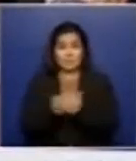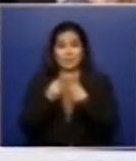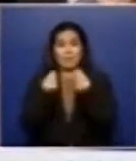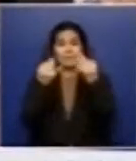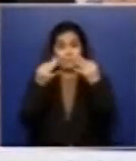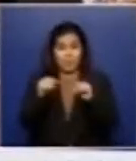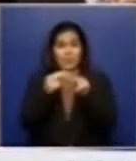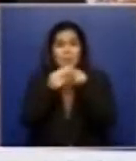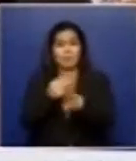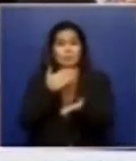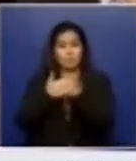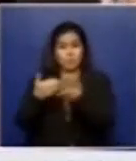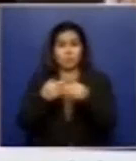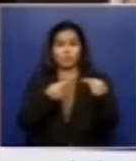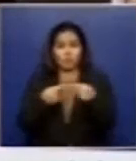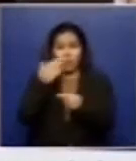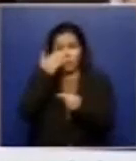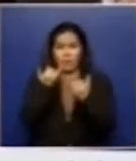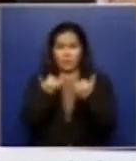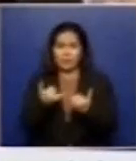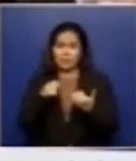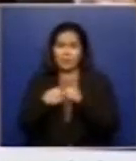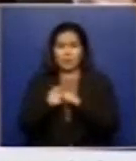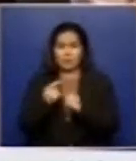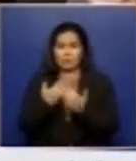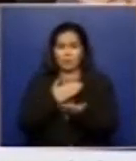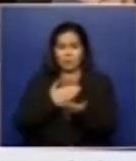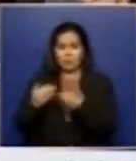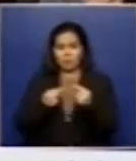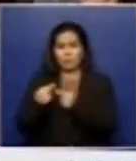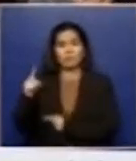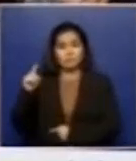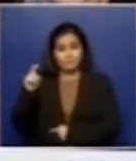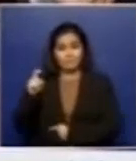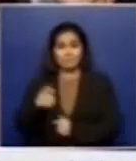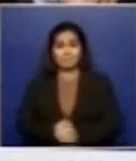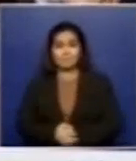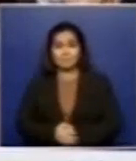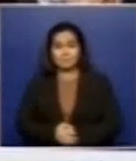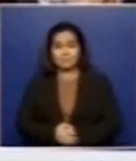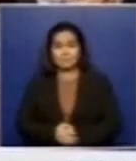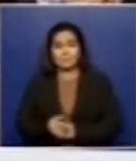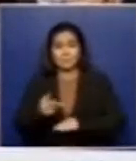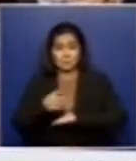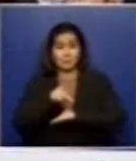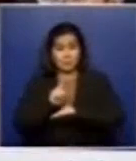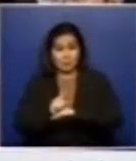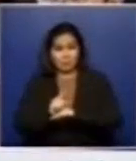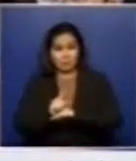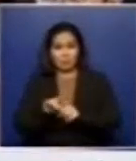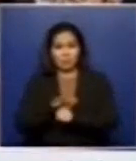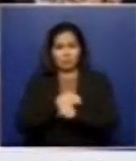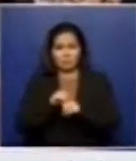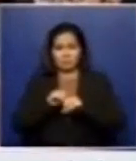ให้ฟรีๆแล้วท่านไปผ่อนต่อเพราะวันนี้เขาไม่มีปัญญาที่จะผ่อนต่อแล้วนะครับท่านประธานที่เคารพครับเมื่อโควิดมาร